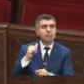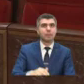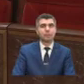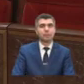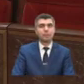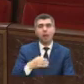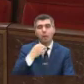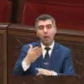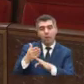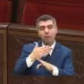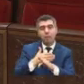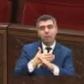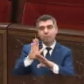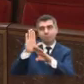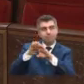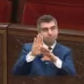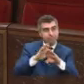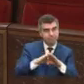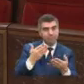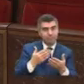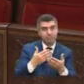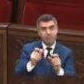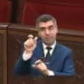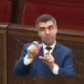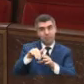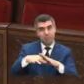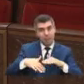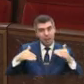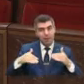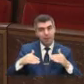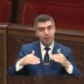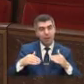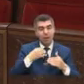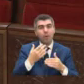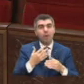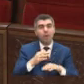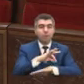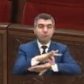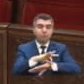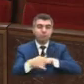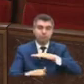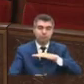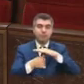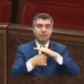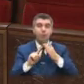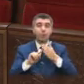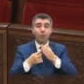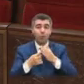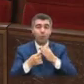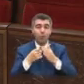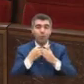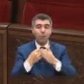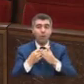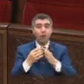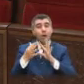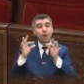كما سابقا المكتب الوطني مستعدين ندخلوا في التفاصيل لأنك يحتاج إلى تفاصيل. أولا ما كيتغلاش، كنقولوا ونتحمسوا، واخا الناس ما